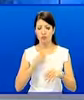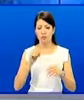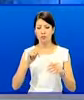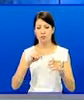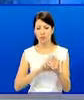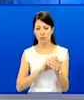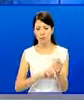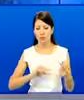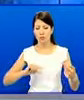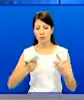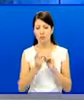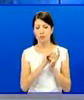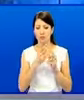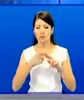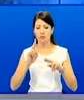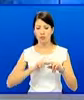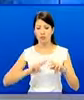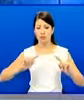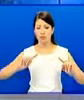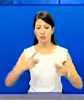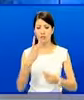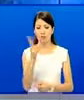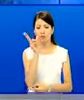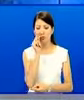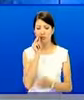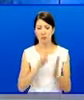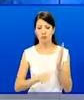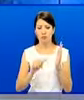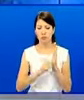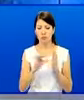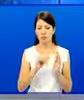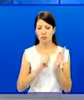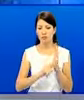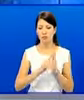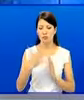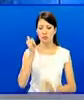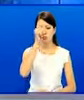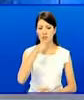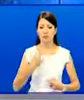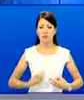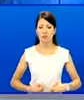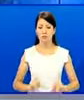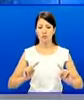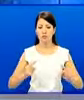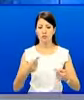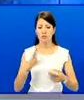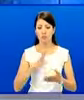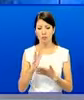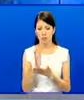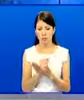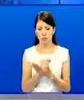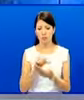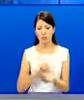дел Южно-Казахстанской области задержали двух мужчин 86 и 75 годов рождения, подозреваемых в сбытии и хранении